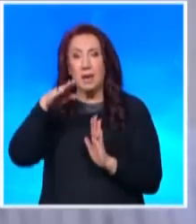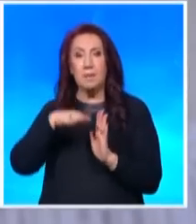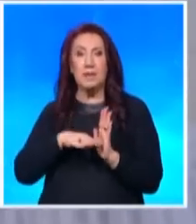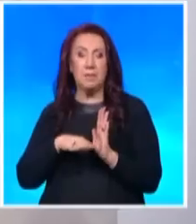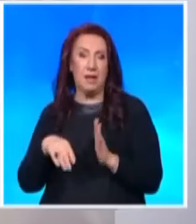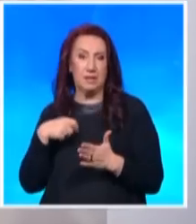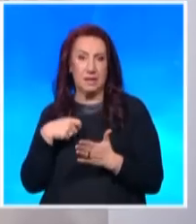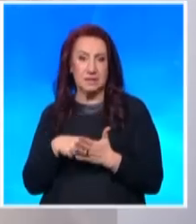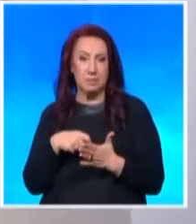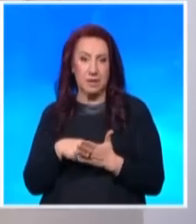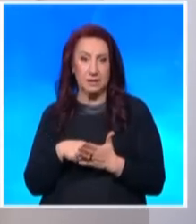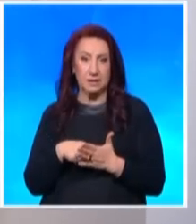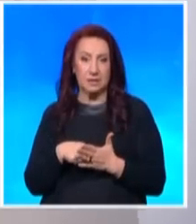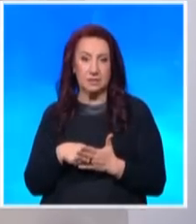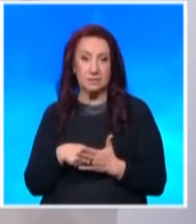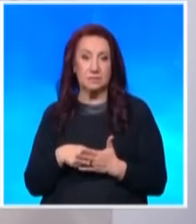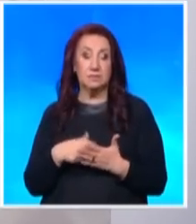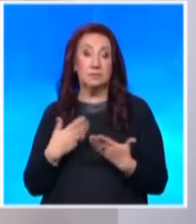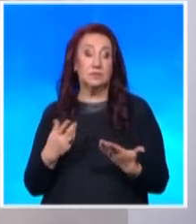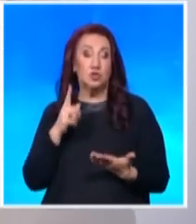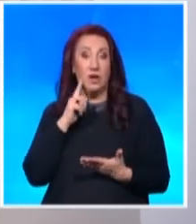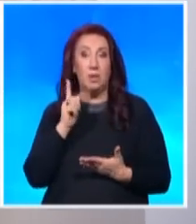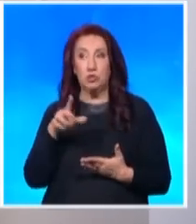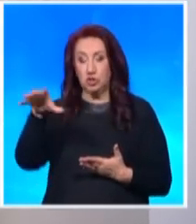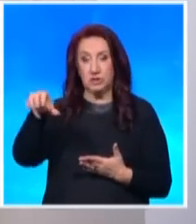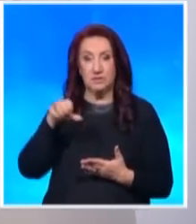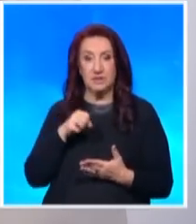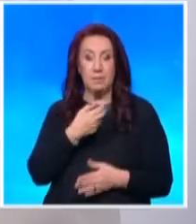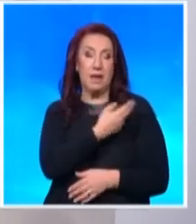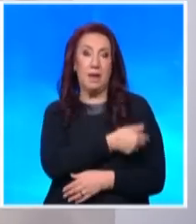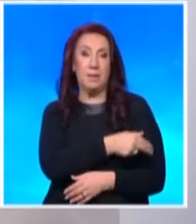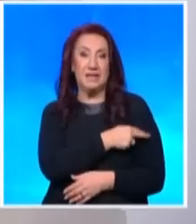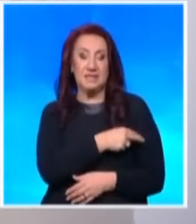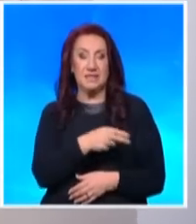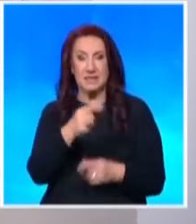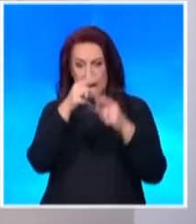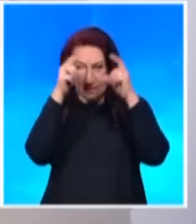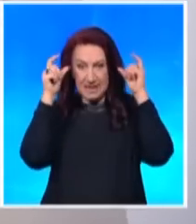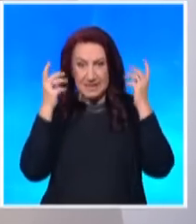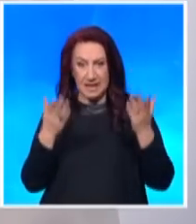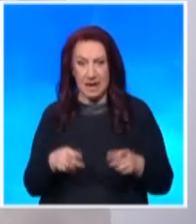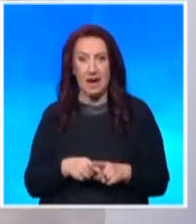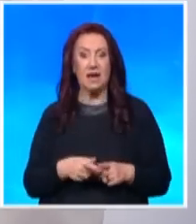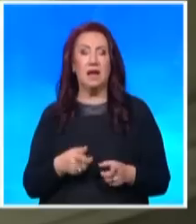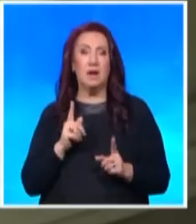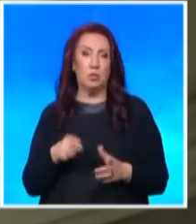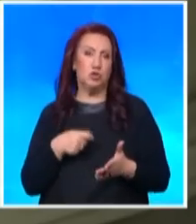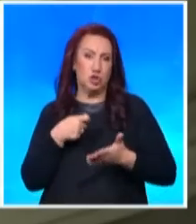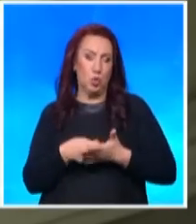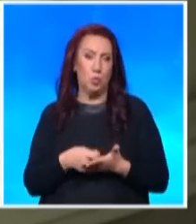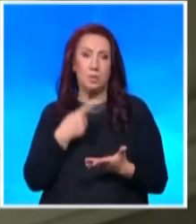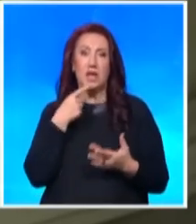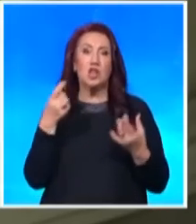преди. Човек ще може да наема медицинска сестра, човек ще може да наема медицински фелшер, човек ще може да закупи нова апаратура.